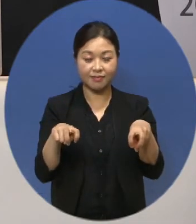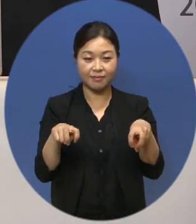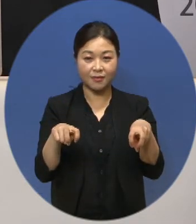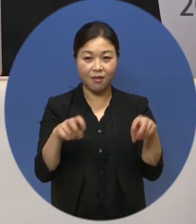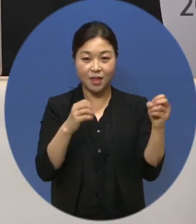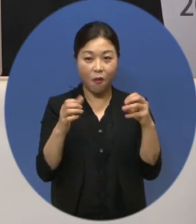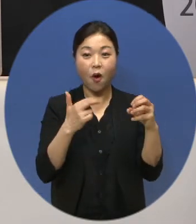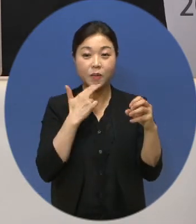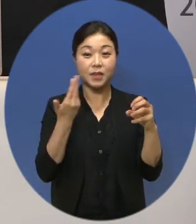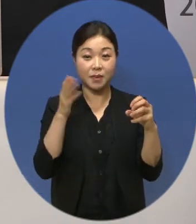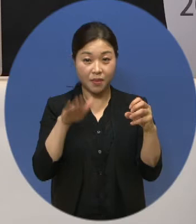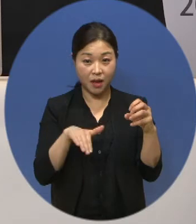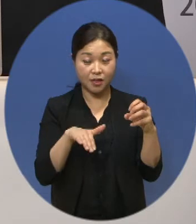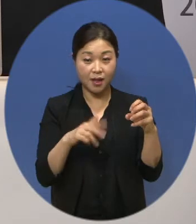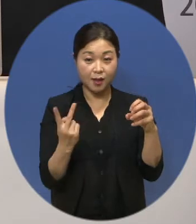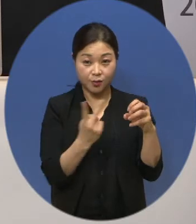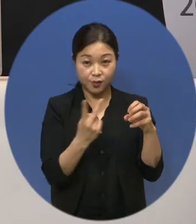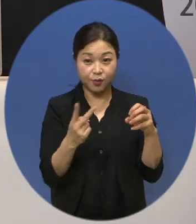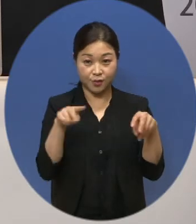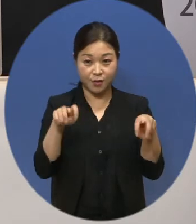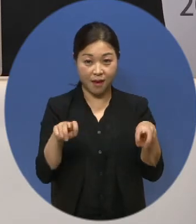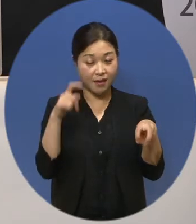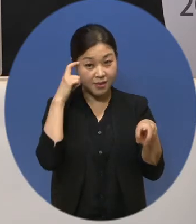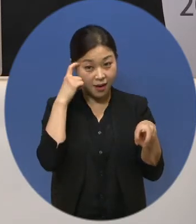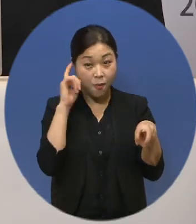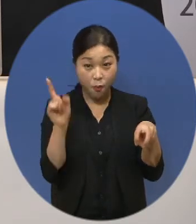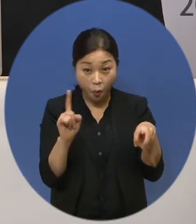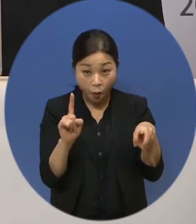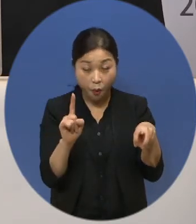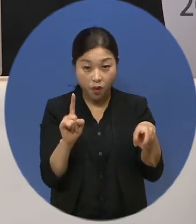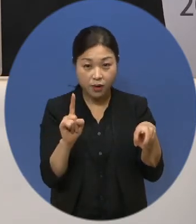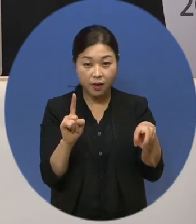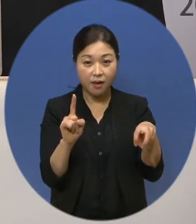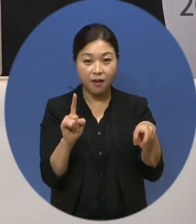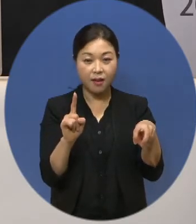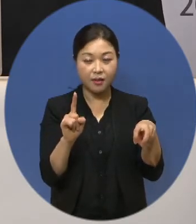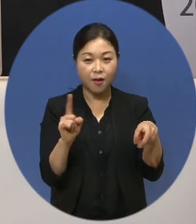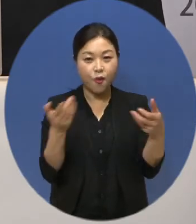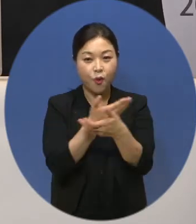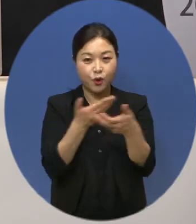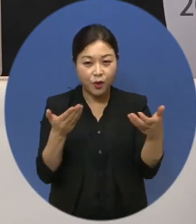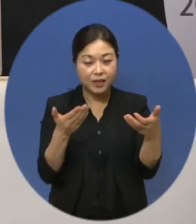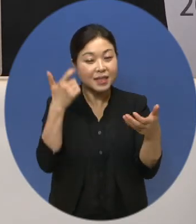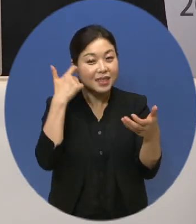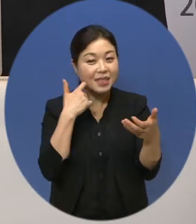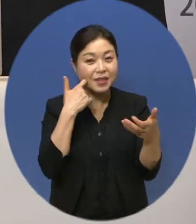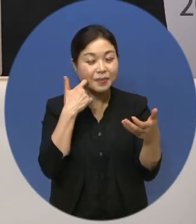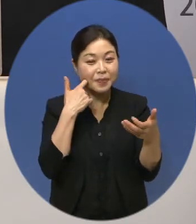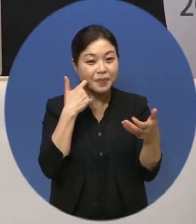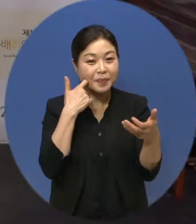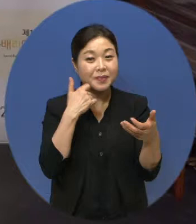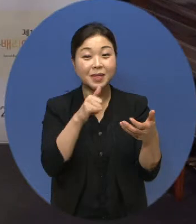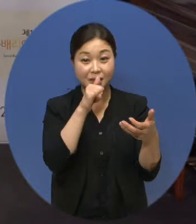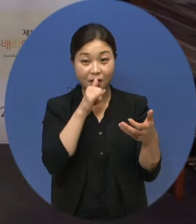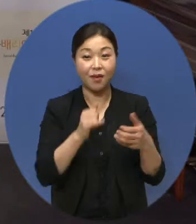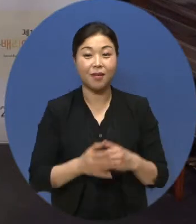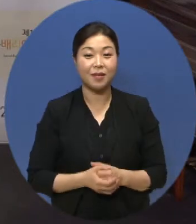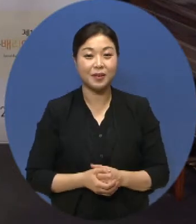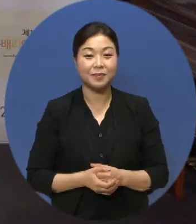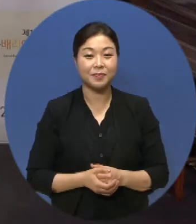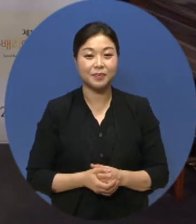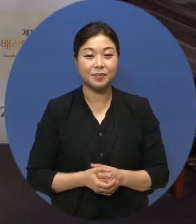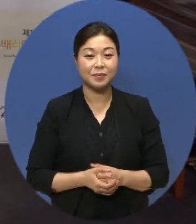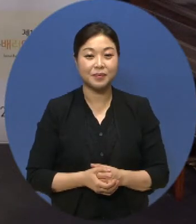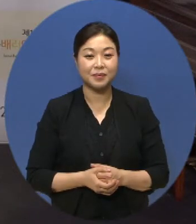말하지 않아도 그 두 사람이 어떤 생각을 하는지가 되게 공유되고 있는 장면이라고 저는 생각을 해서 네. 저는